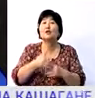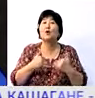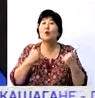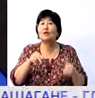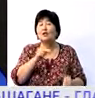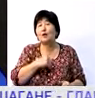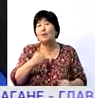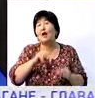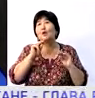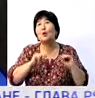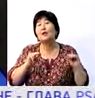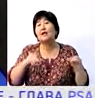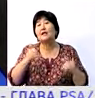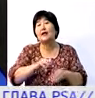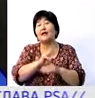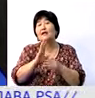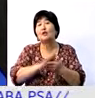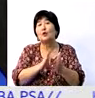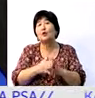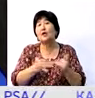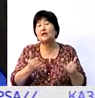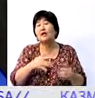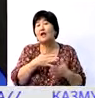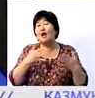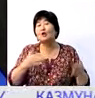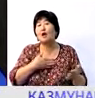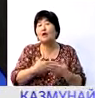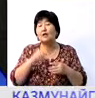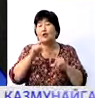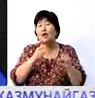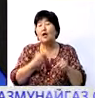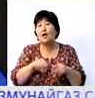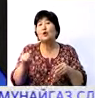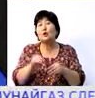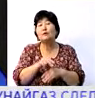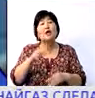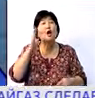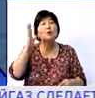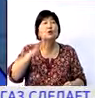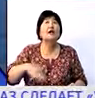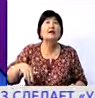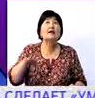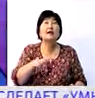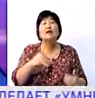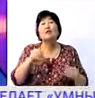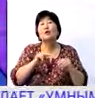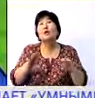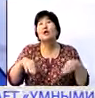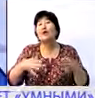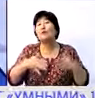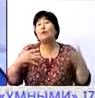труду учителей, за создание условий для них, за огромные вложения в школу, которая воспитывает будущее страны. В честь учителей